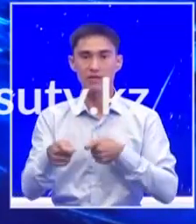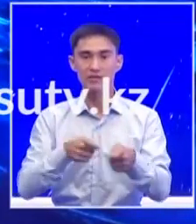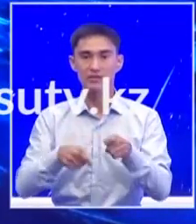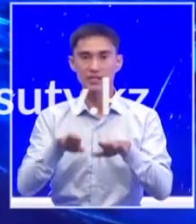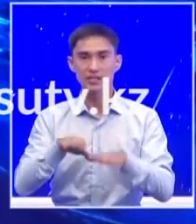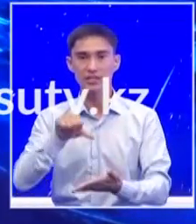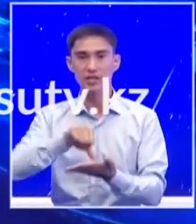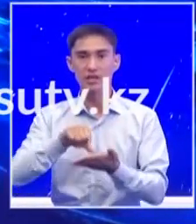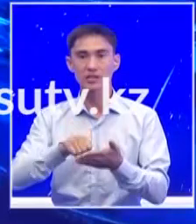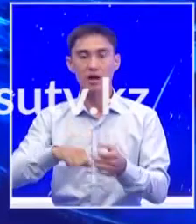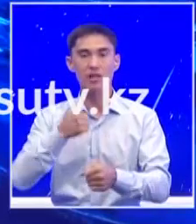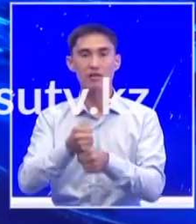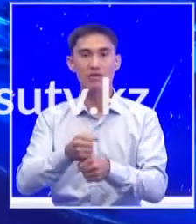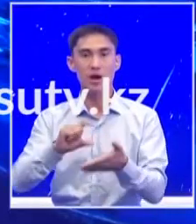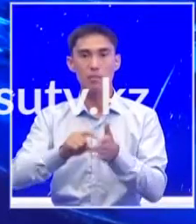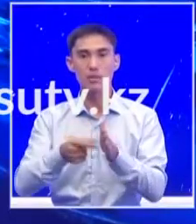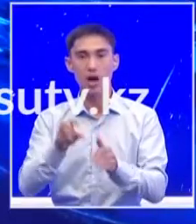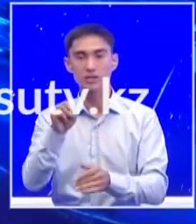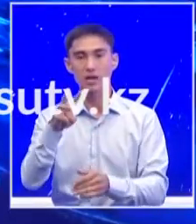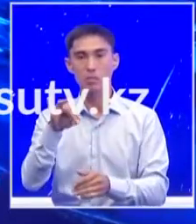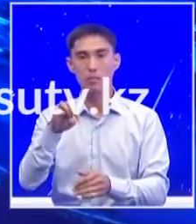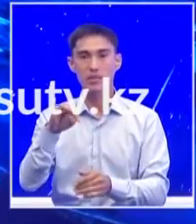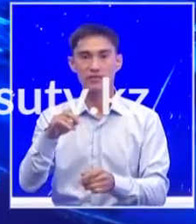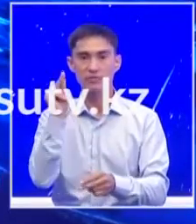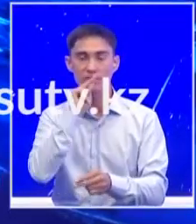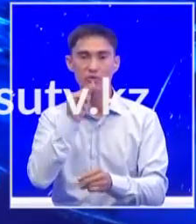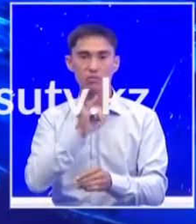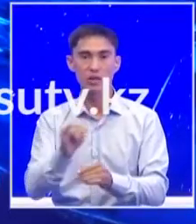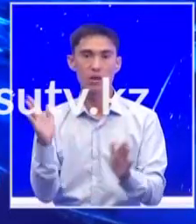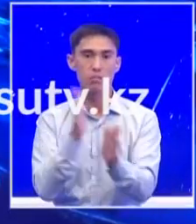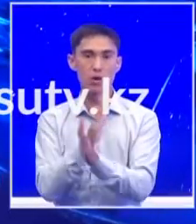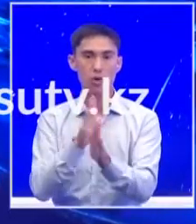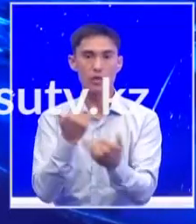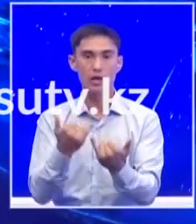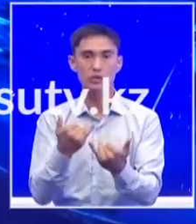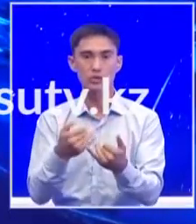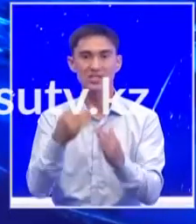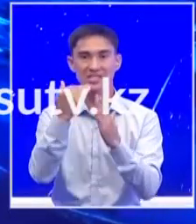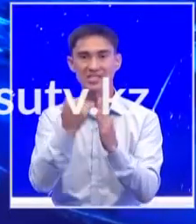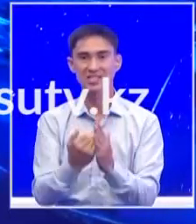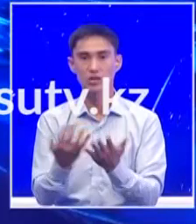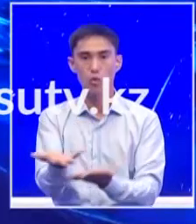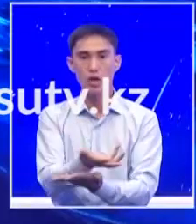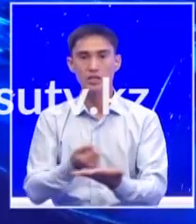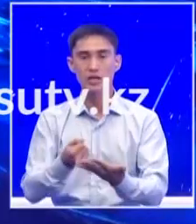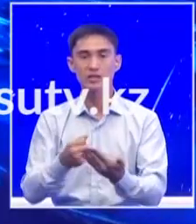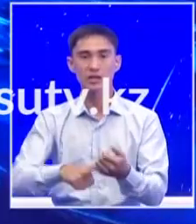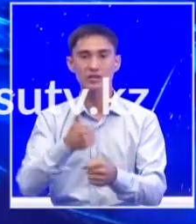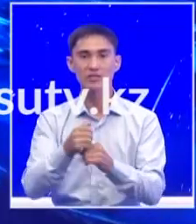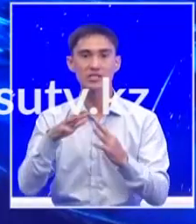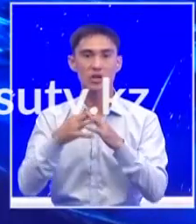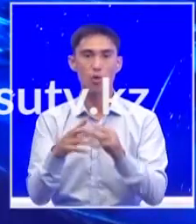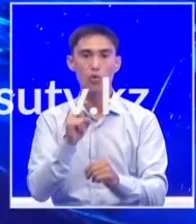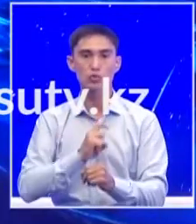участием главы Кабмина Аскара Мамина. Всему виной неблагоприятная погода, отсюда и снижение урожайности основных